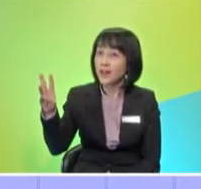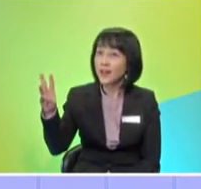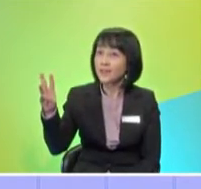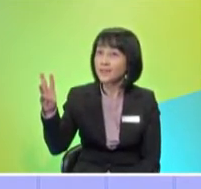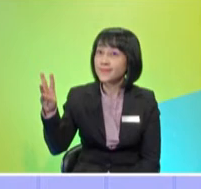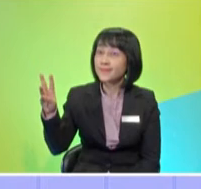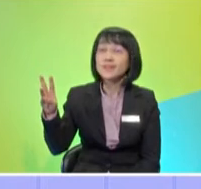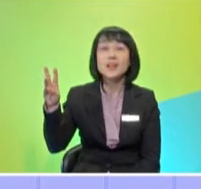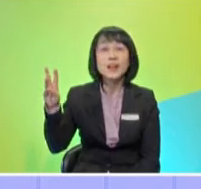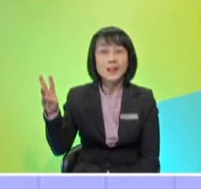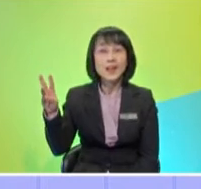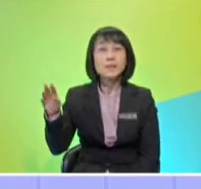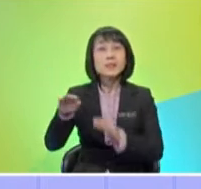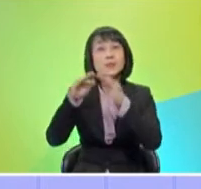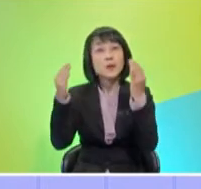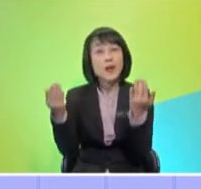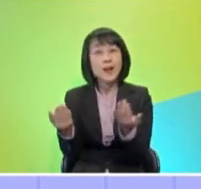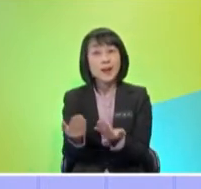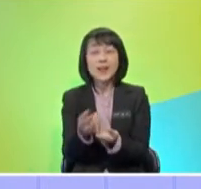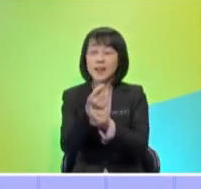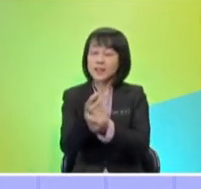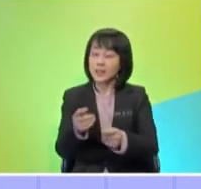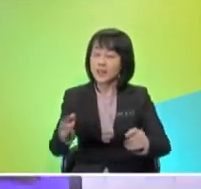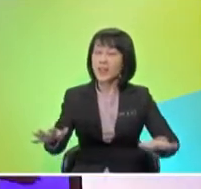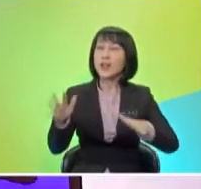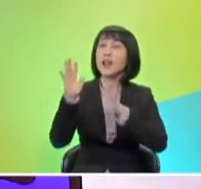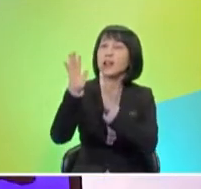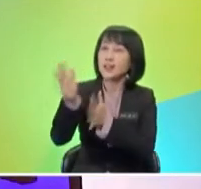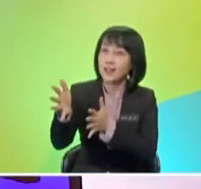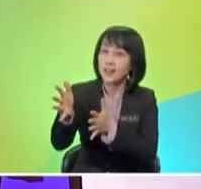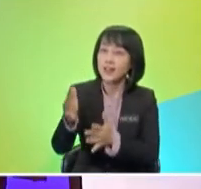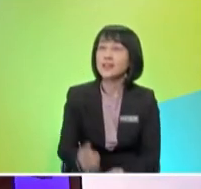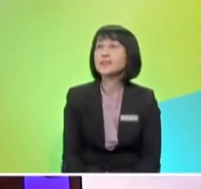ada enam biji bola yang tinggal oke